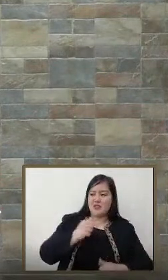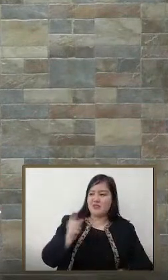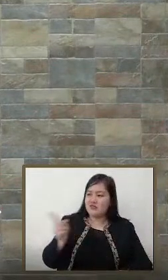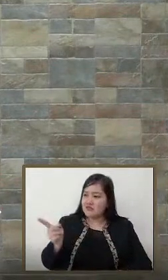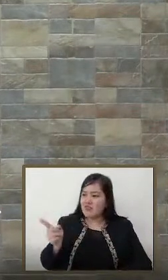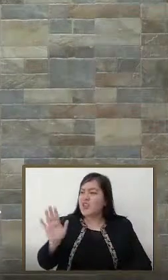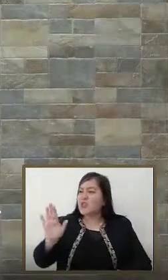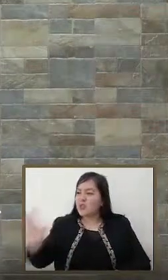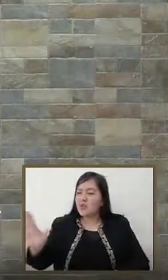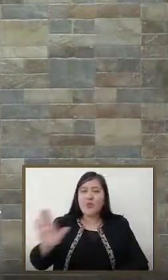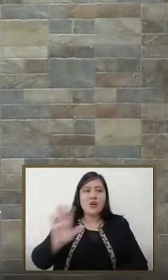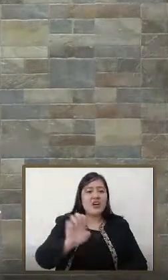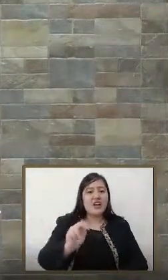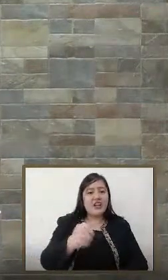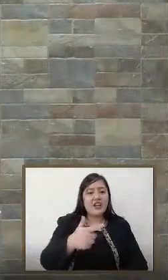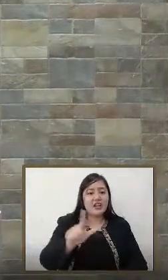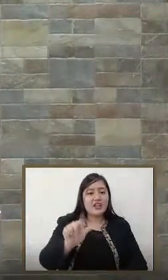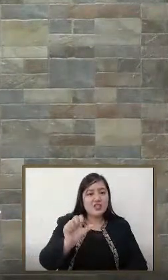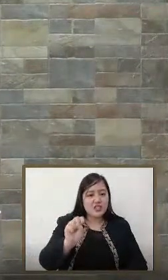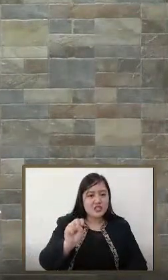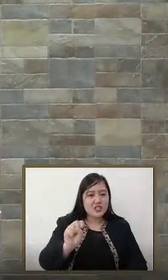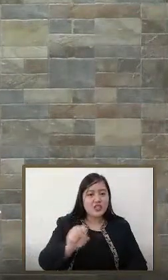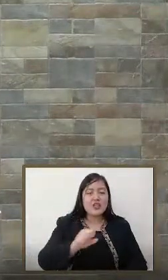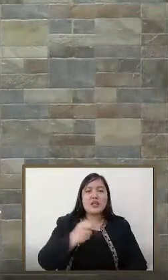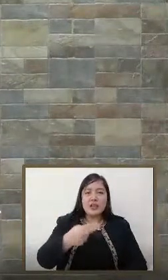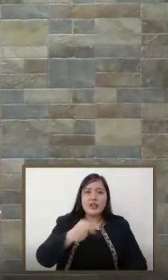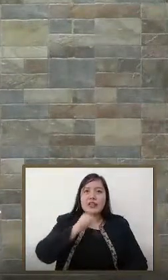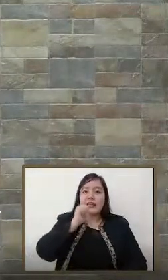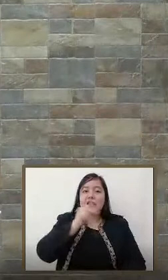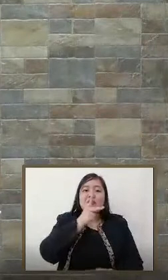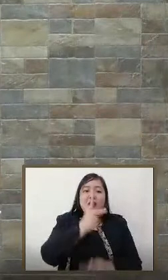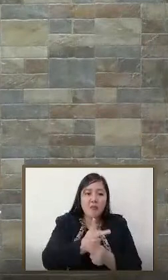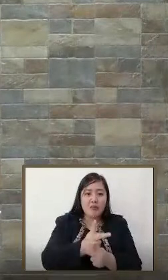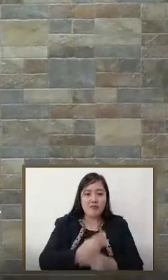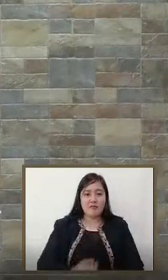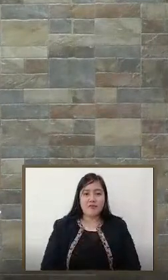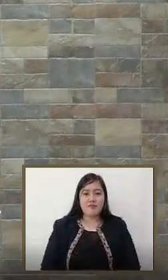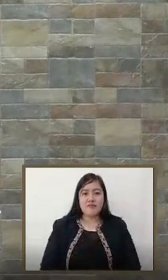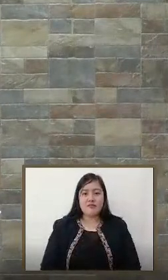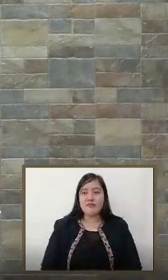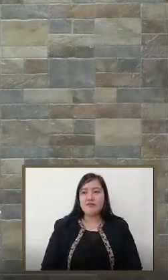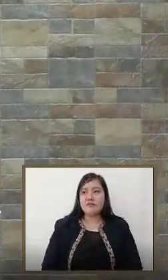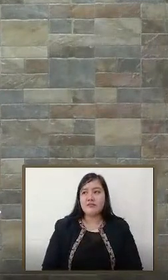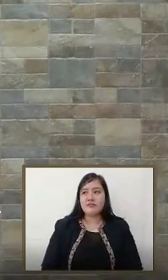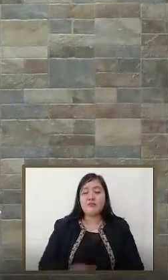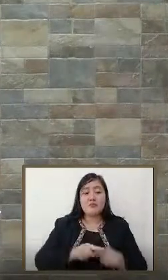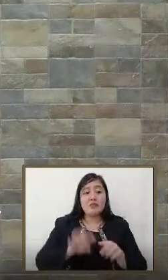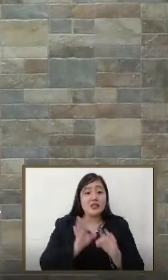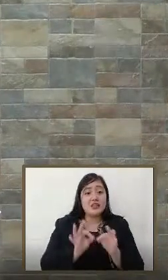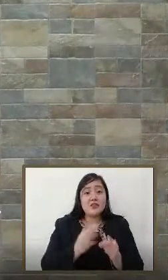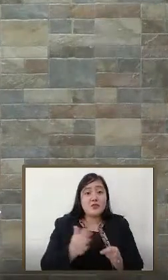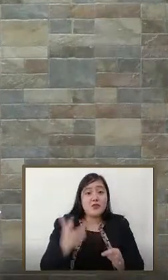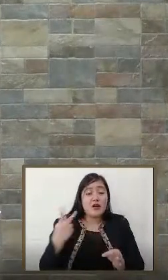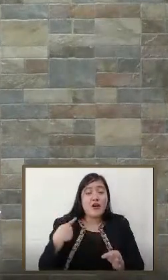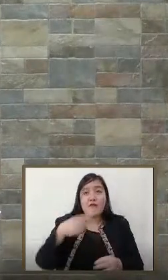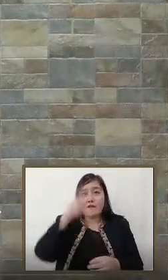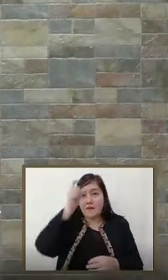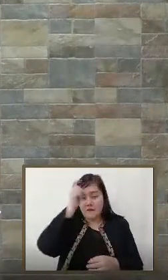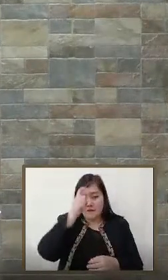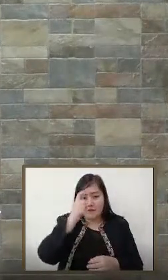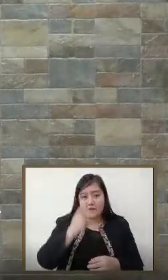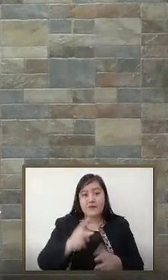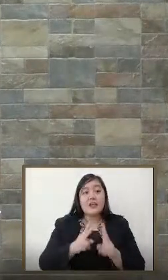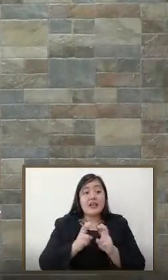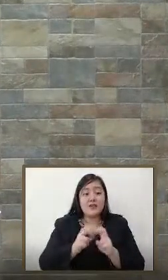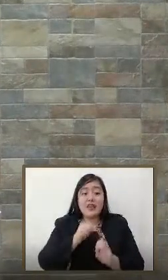English mo ay hindi properly pronounced. You understand that? But if you have wisdom, kahit hindi mo yung